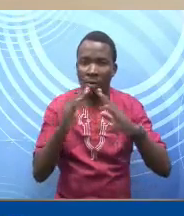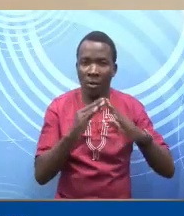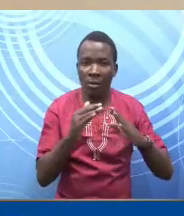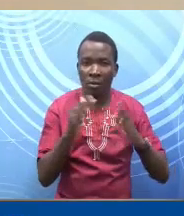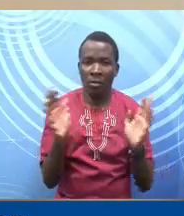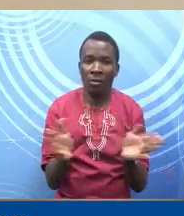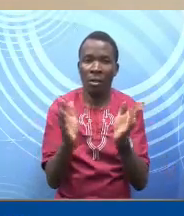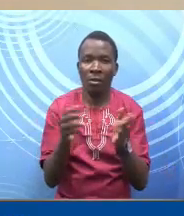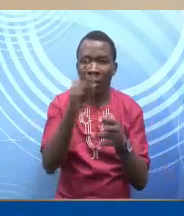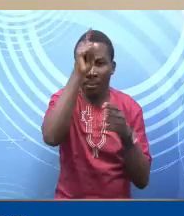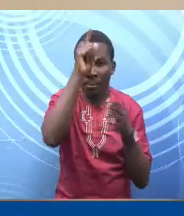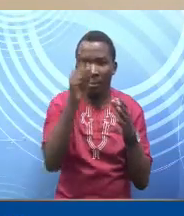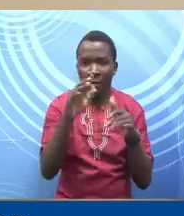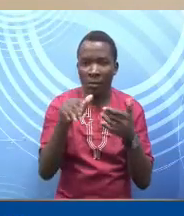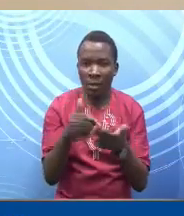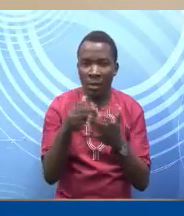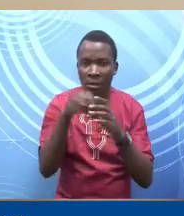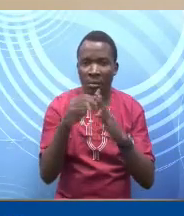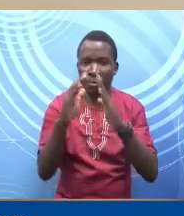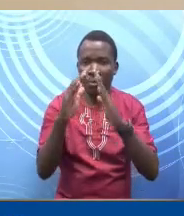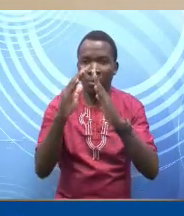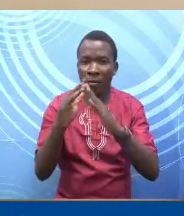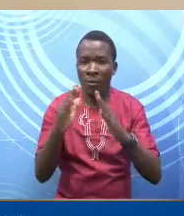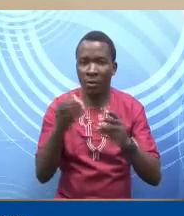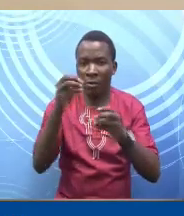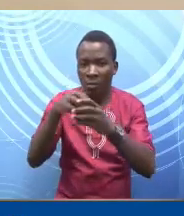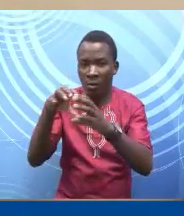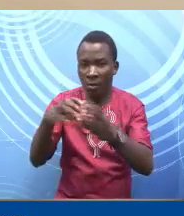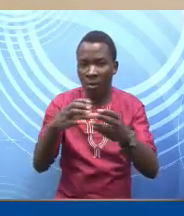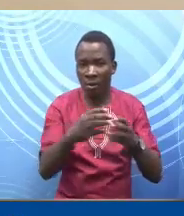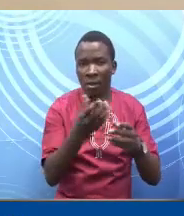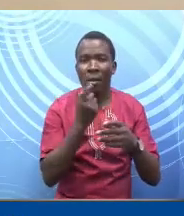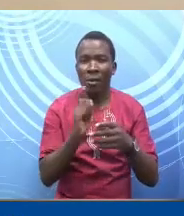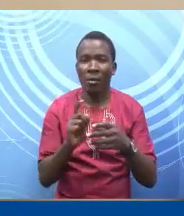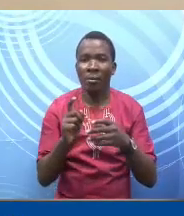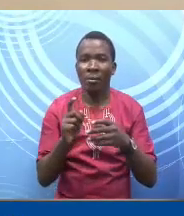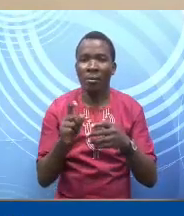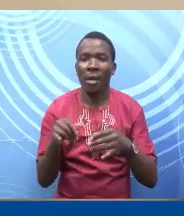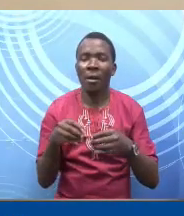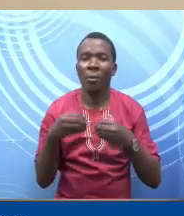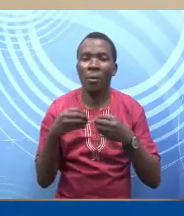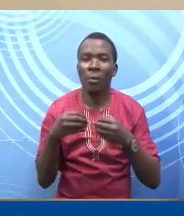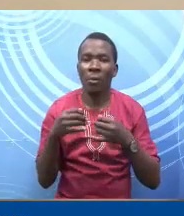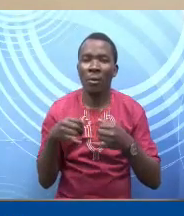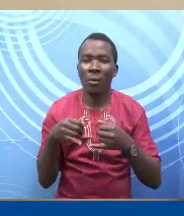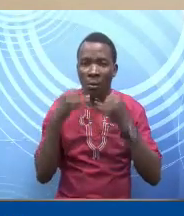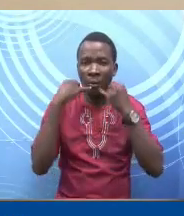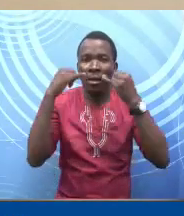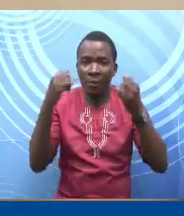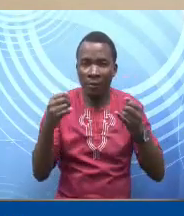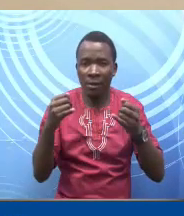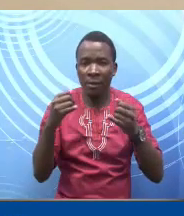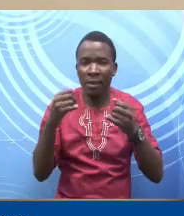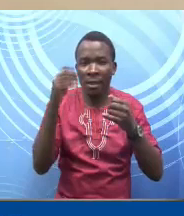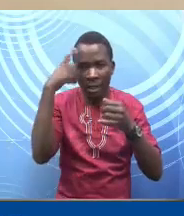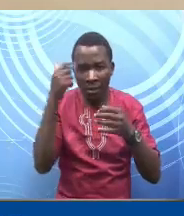buri muturage wese utuye mu mudugudu mu bisibo ko aba agomba kwimenyekanisha nawe ubwe akamenyekanisha akabazwi icyo